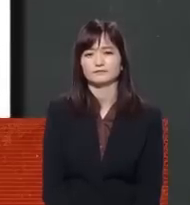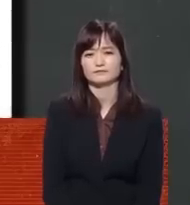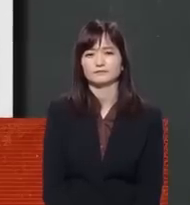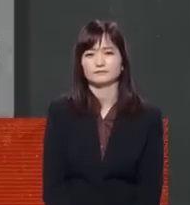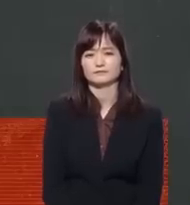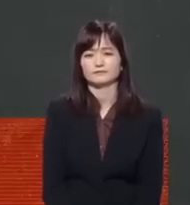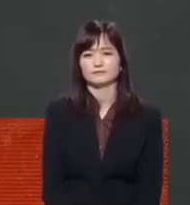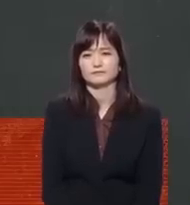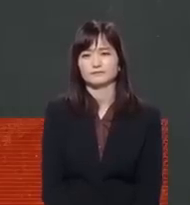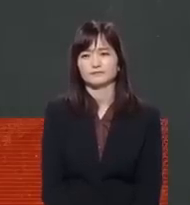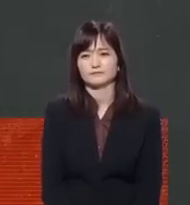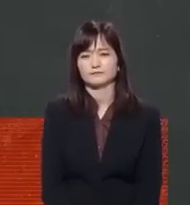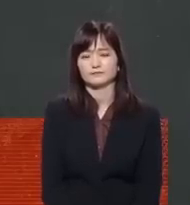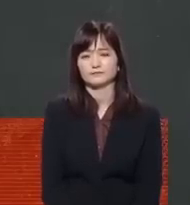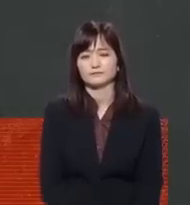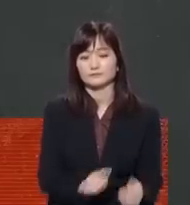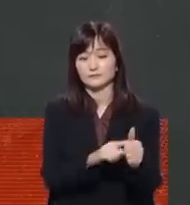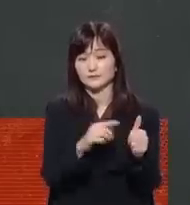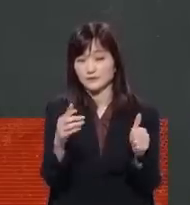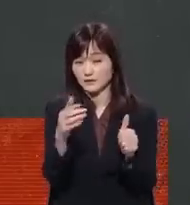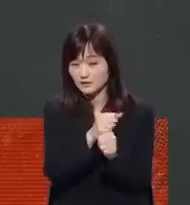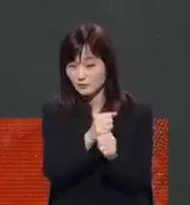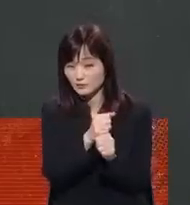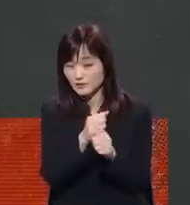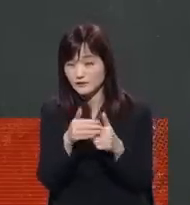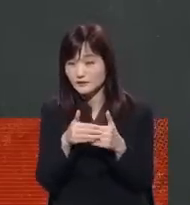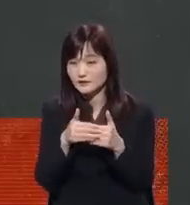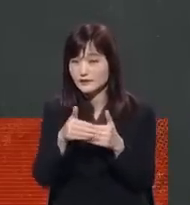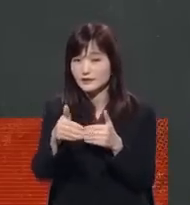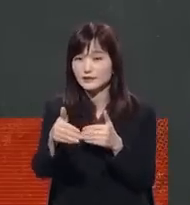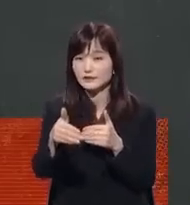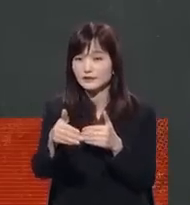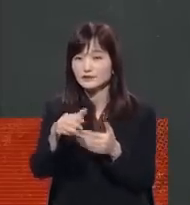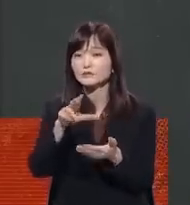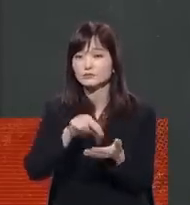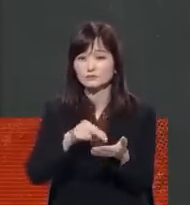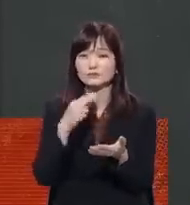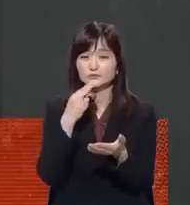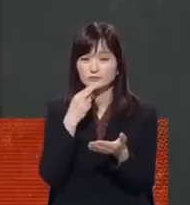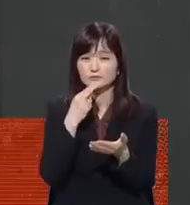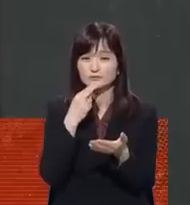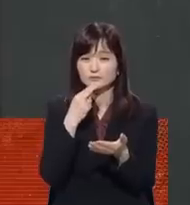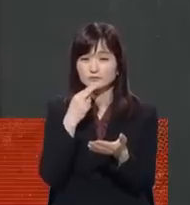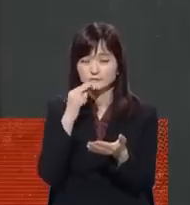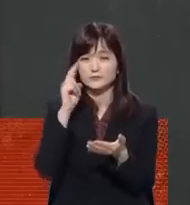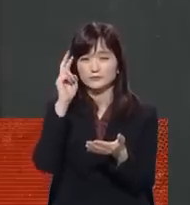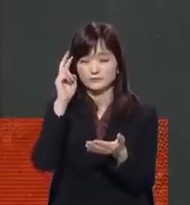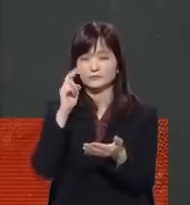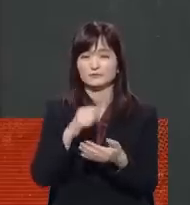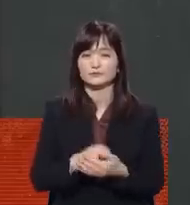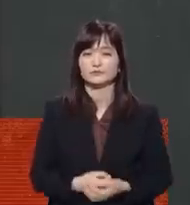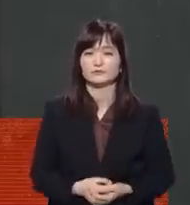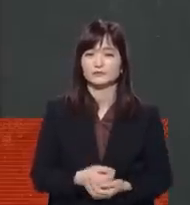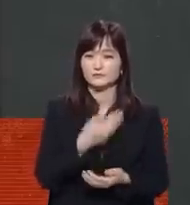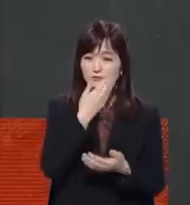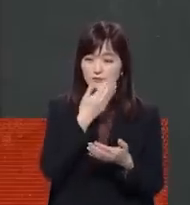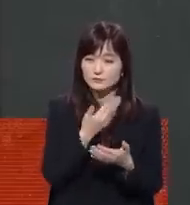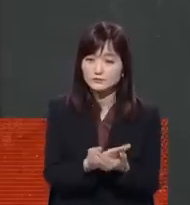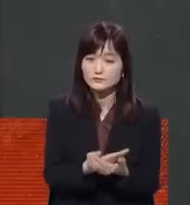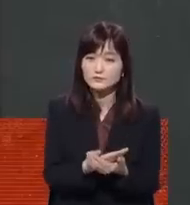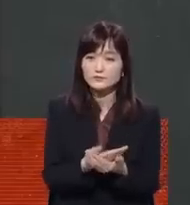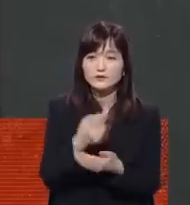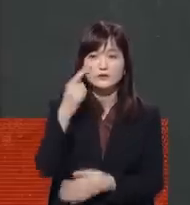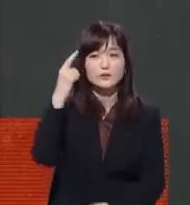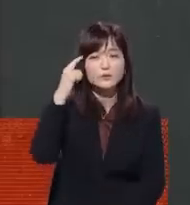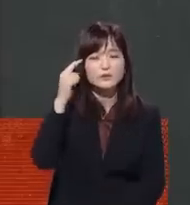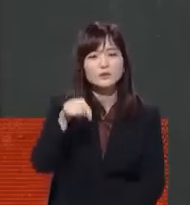어떤 뭐 검거 과정 자체는 크게 그렇게 문제는 없었던 거 같습니다 자 중요한 거 도대체